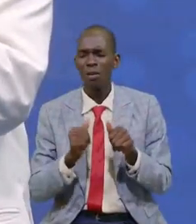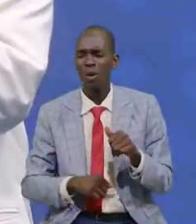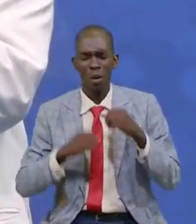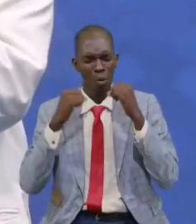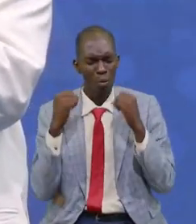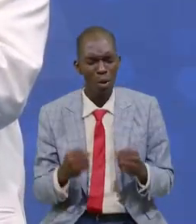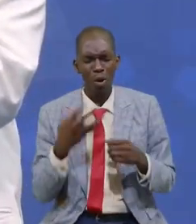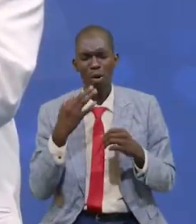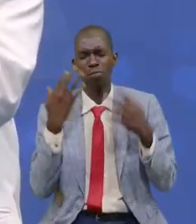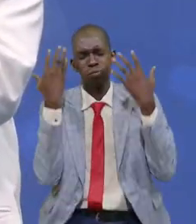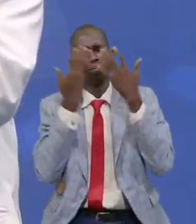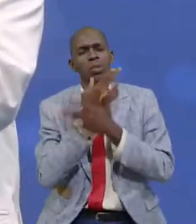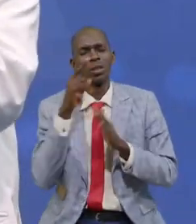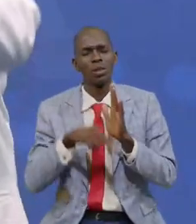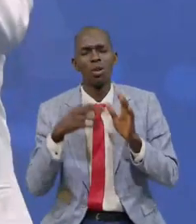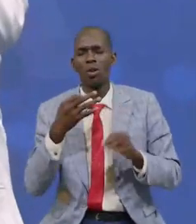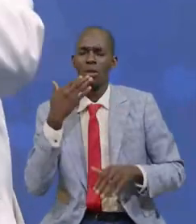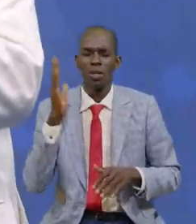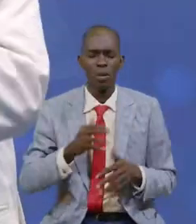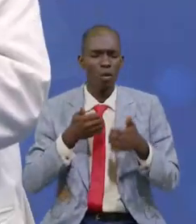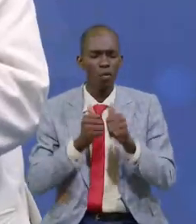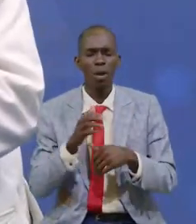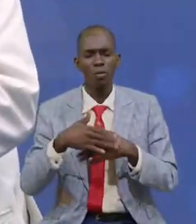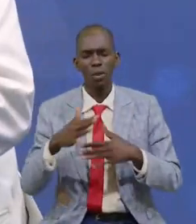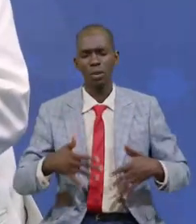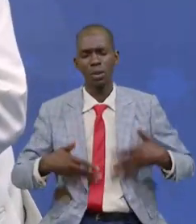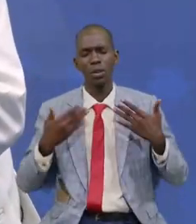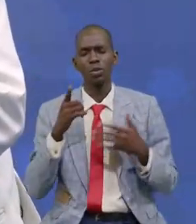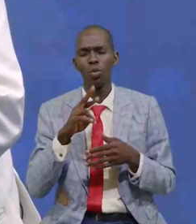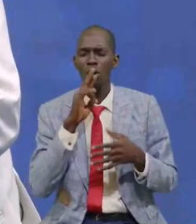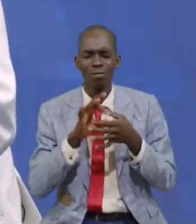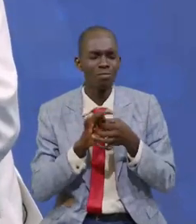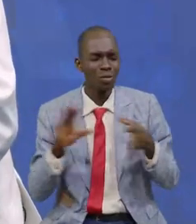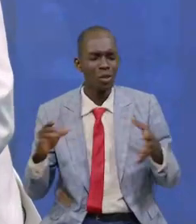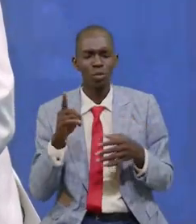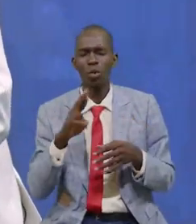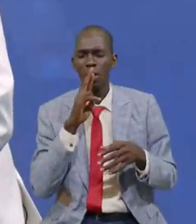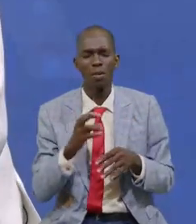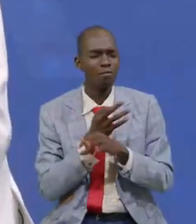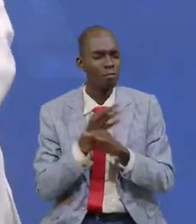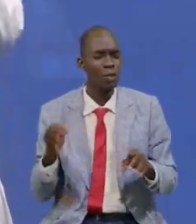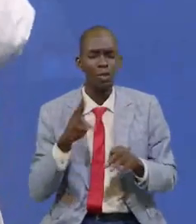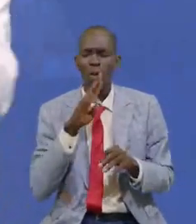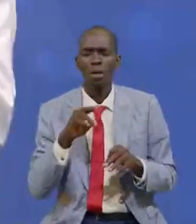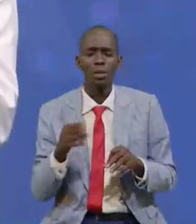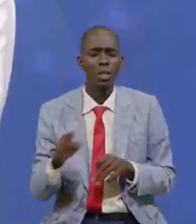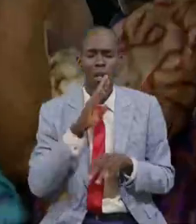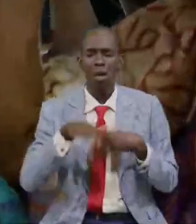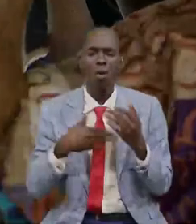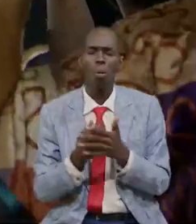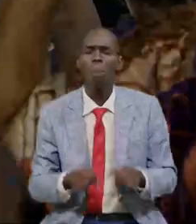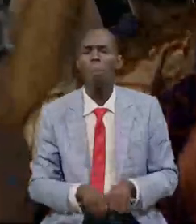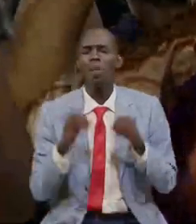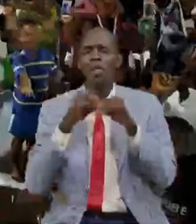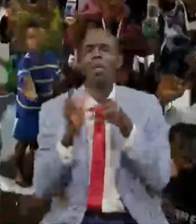tout pouvoir des ténèbres, du mal qui t'accompagne, vous en êtes déliés, délivrés. Ces jours